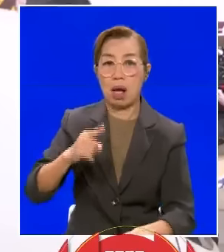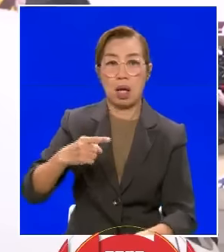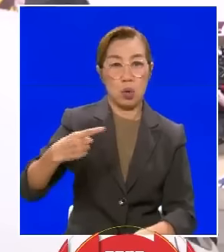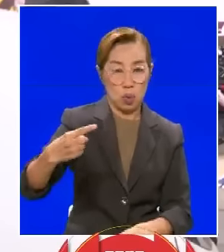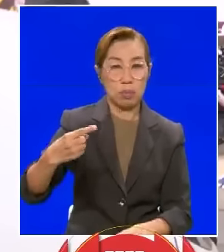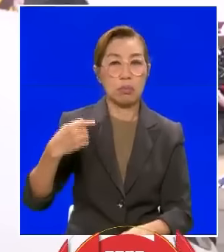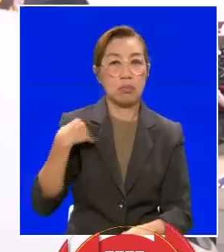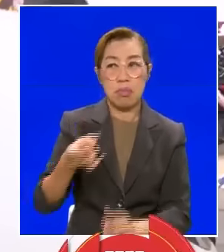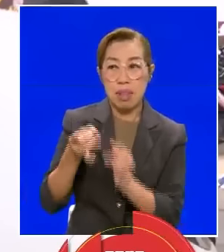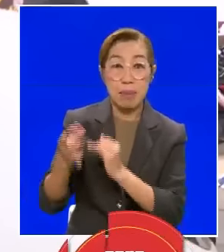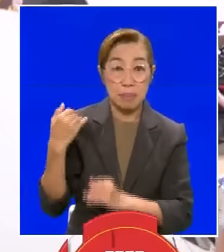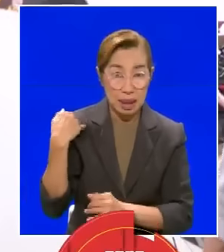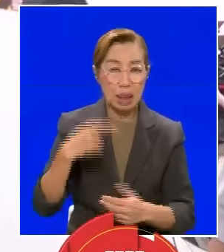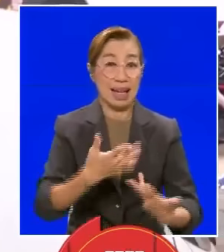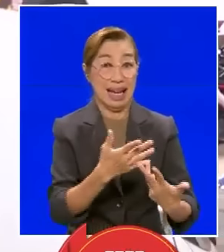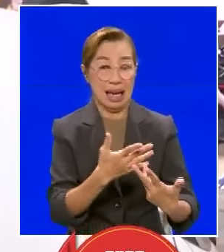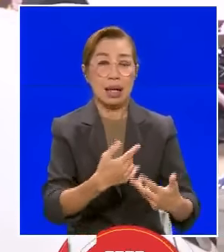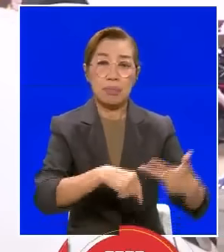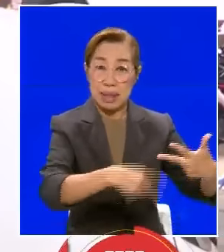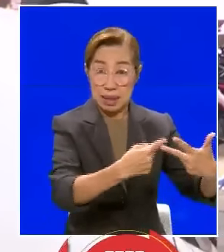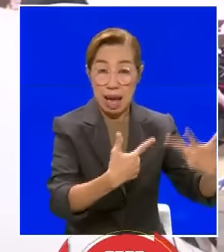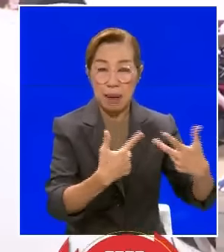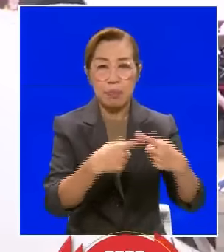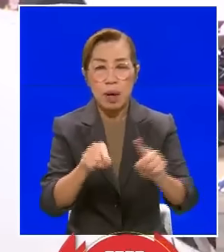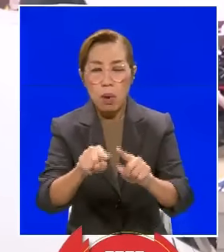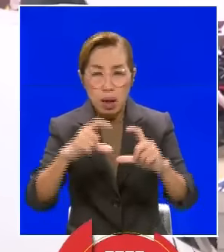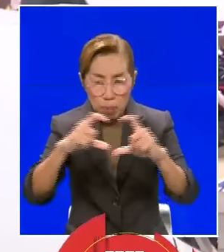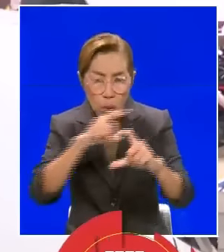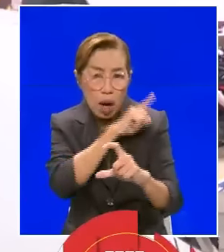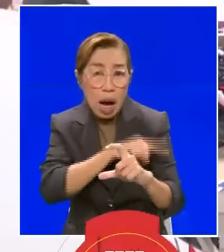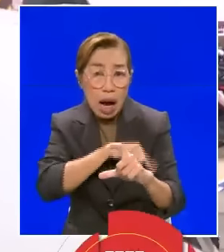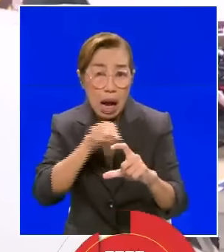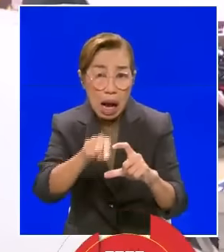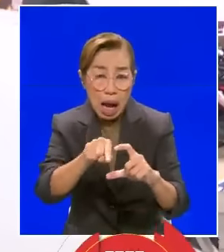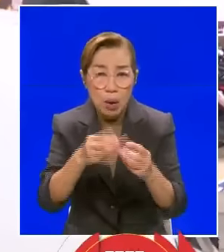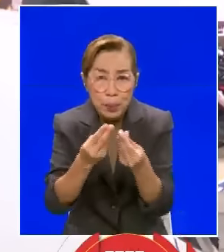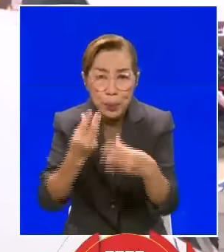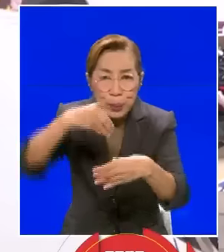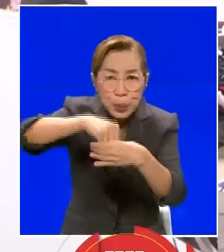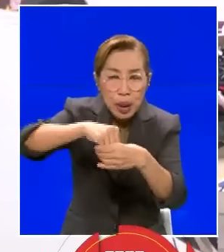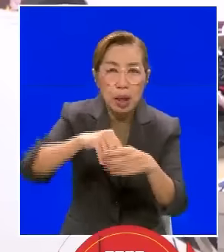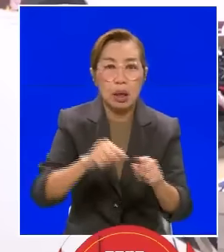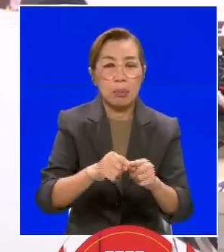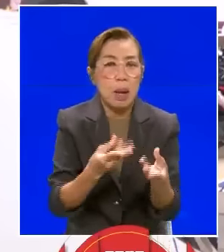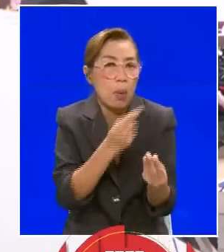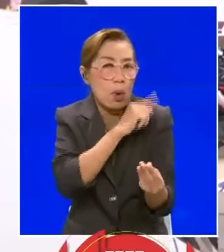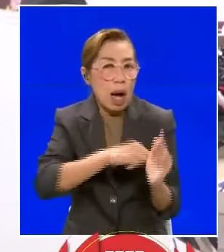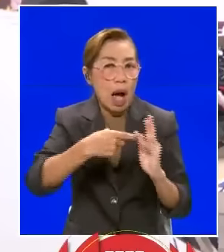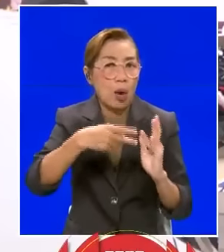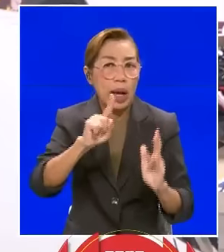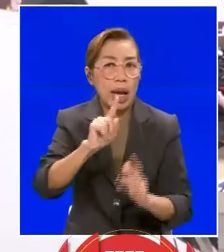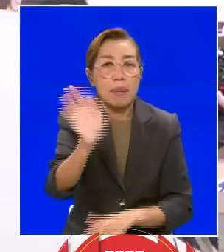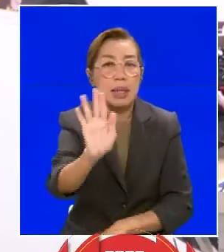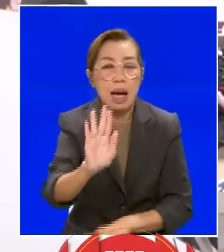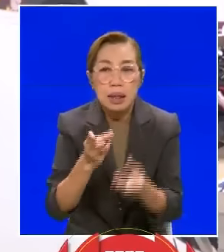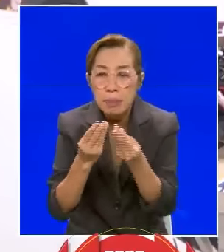สีขาวที่พบผงแป้งนะครับมีการตรวจสอบในเบื้องต้นพบว่าเป็นยาเคไม่ใช่เฮโรอีนครับและขณะนี้บรรยากา